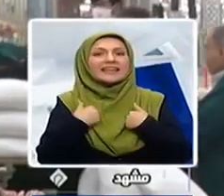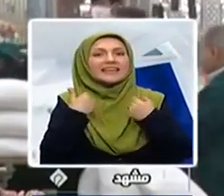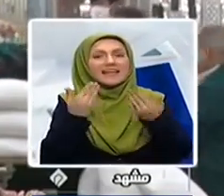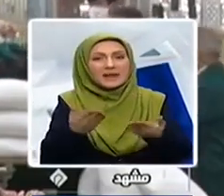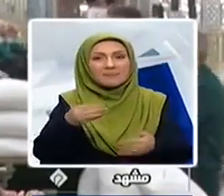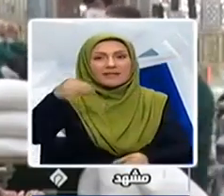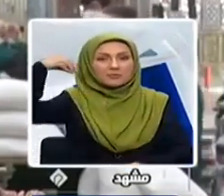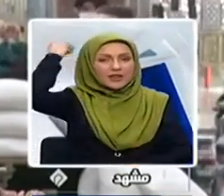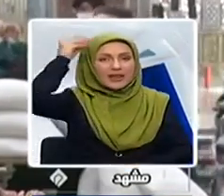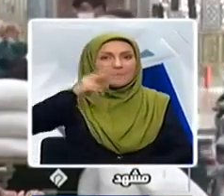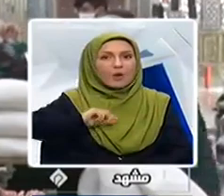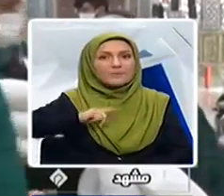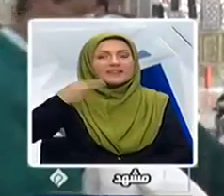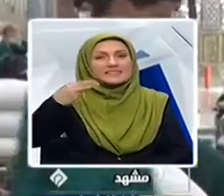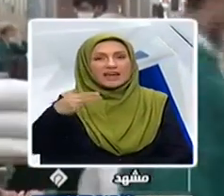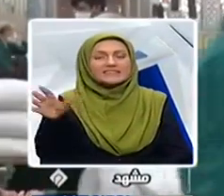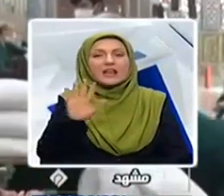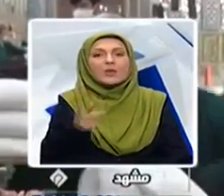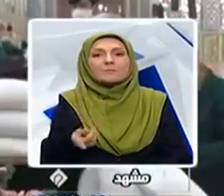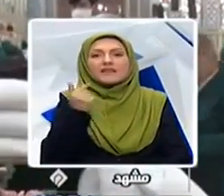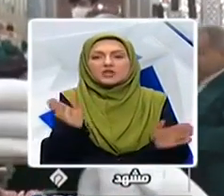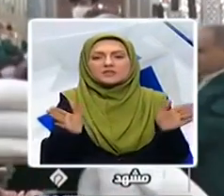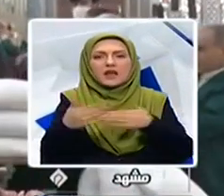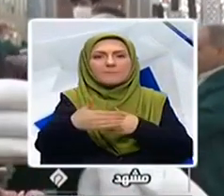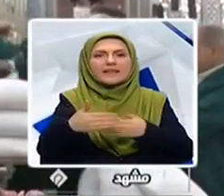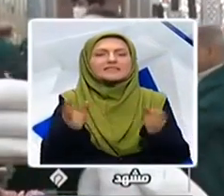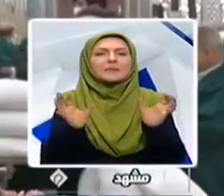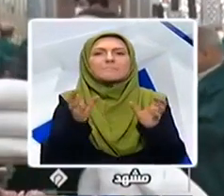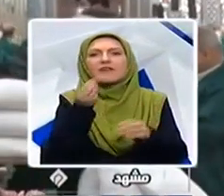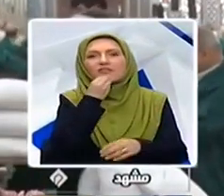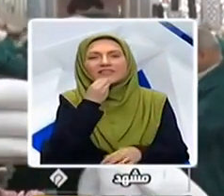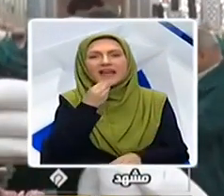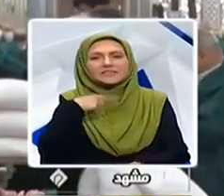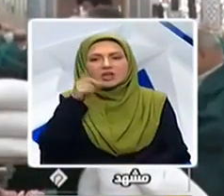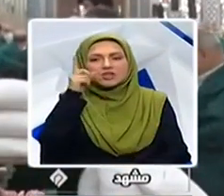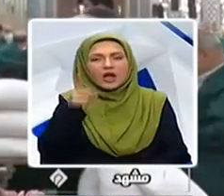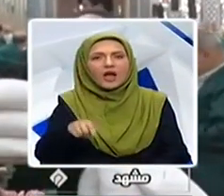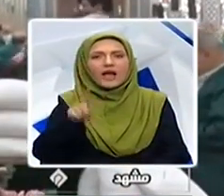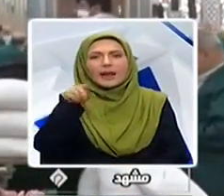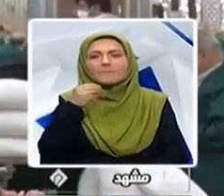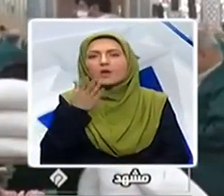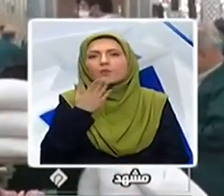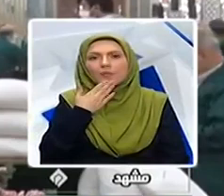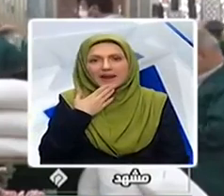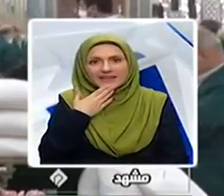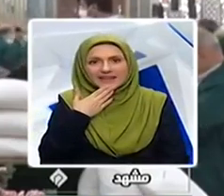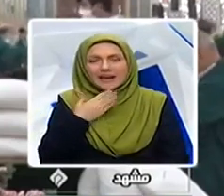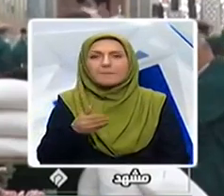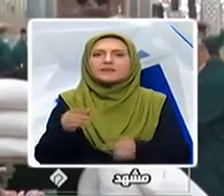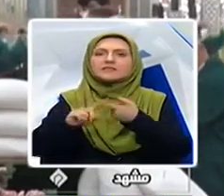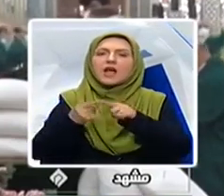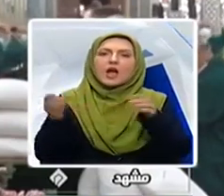رؤوف علیه السلام بیش از 50,000 سبد معیشتی تا پایان ماه مبارک رمضان توسط این خادمان بین